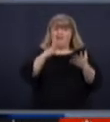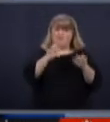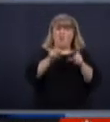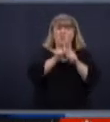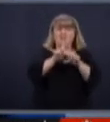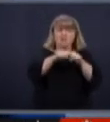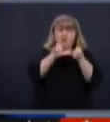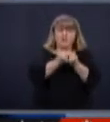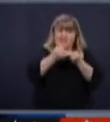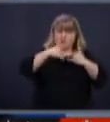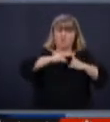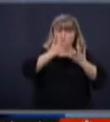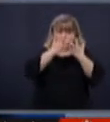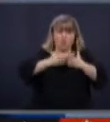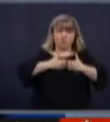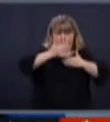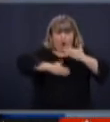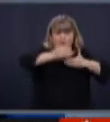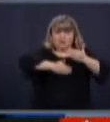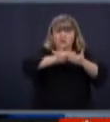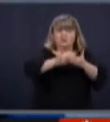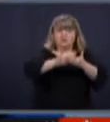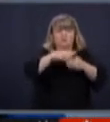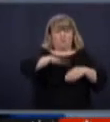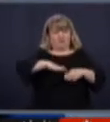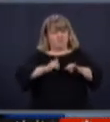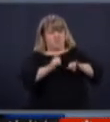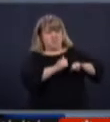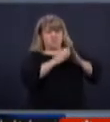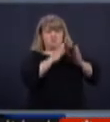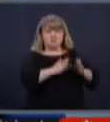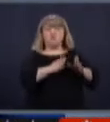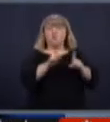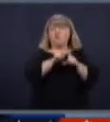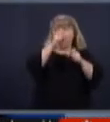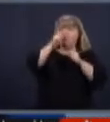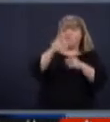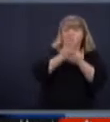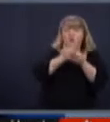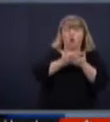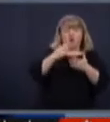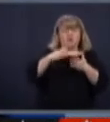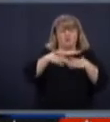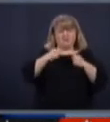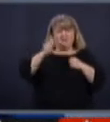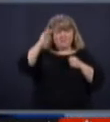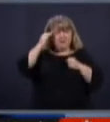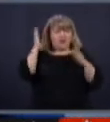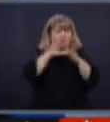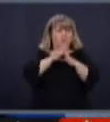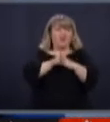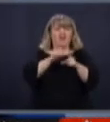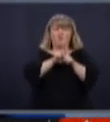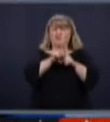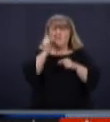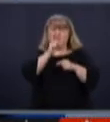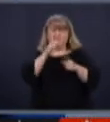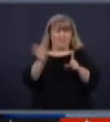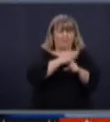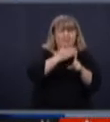effets pervers du confinement, les enfants qui sont enfermés, les décrochages scolaires, la santé mentale, les problématiques de femmes battues,